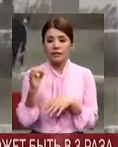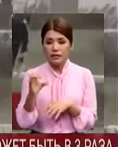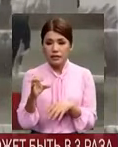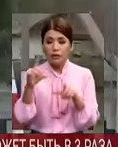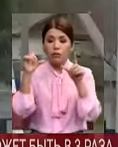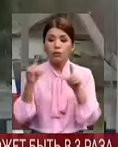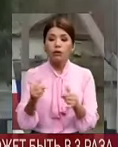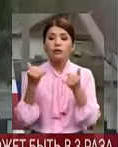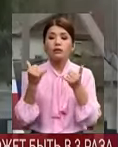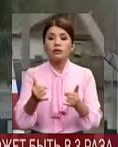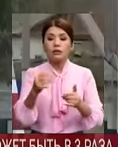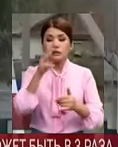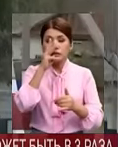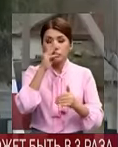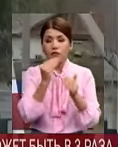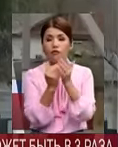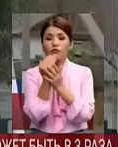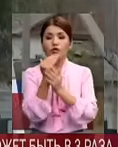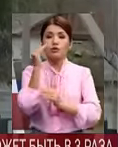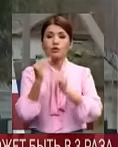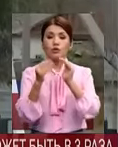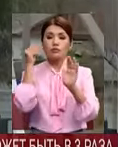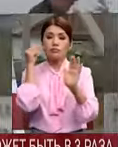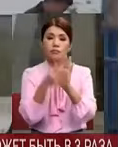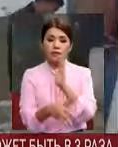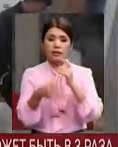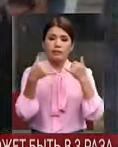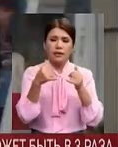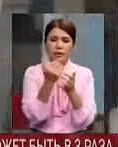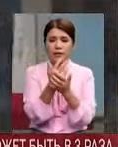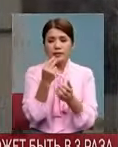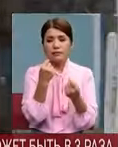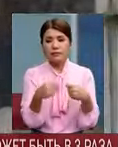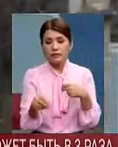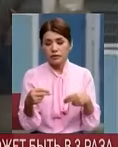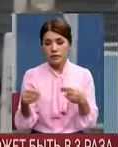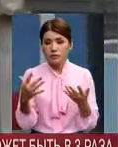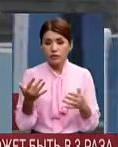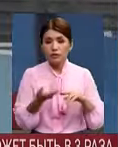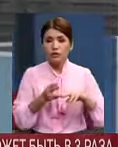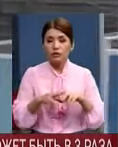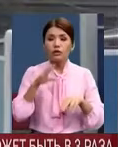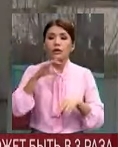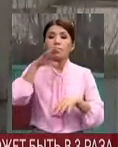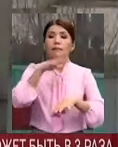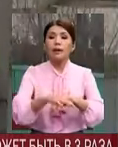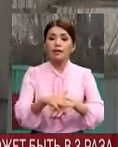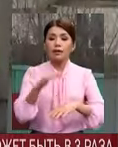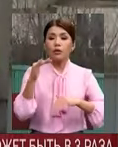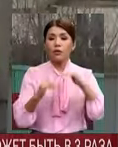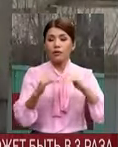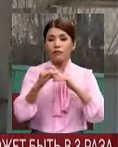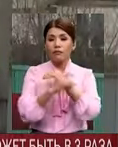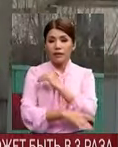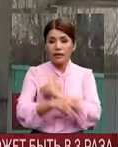падением реальных доходов населения и высокого уровня затрат на продовольственные товары. Кроме того, по данным Всемирного банка, уровень бедности в